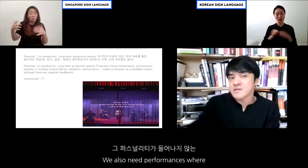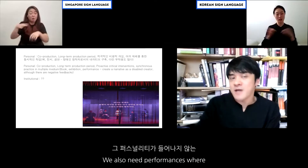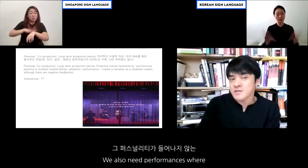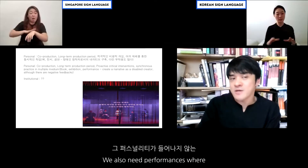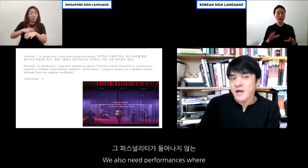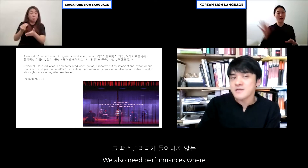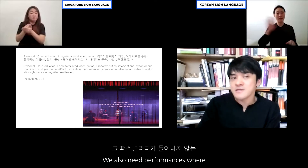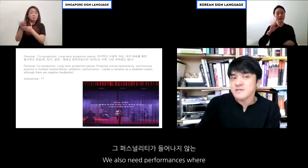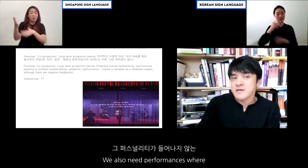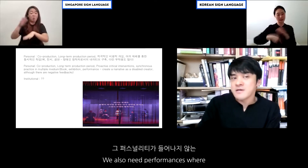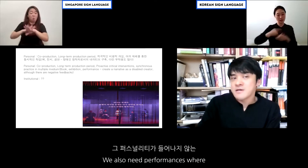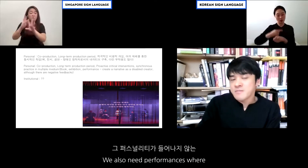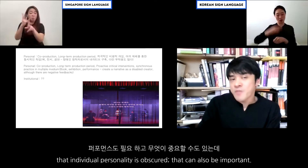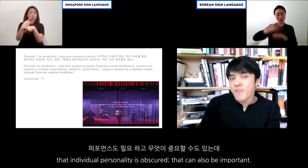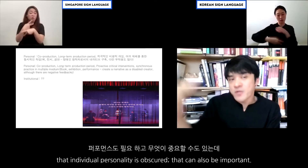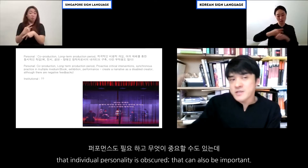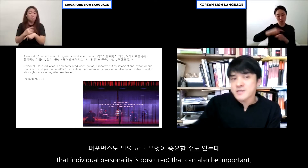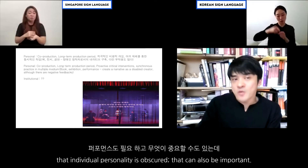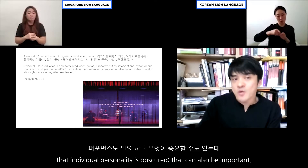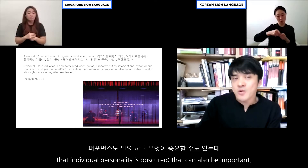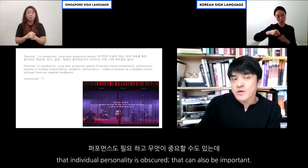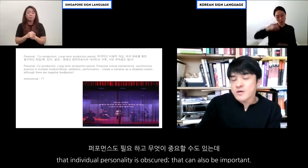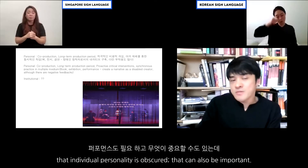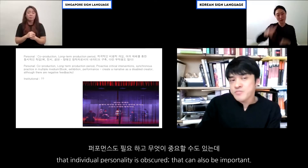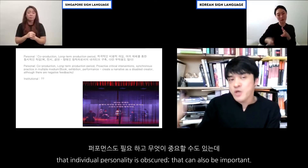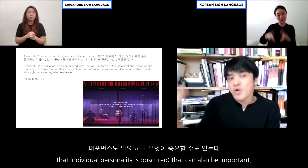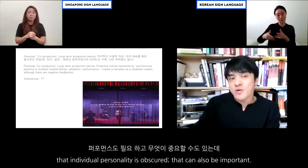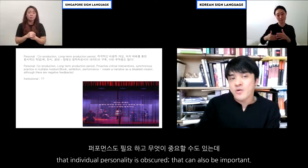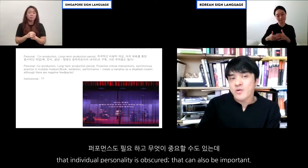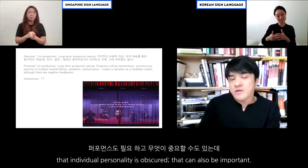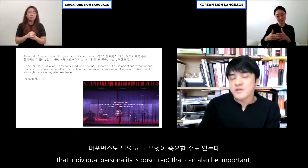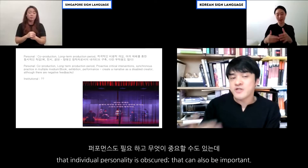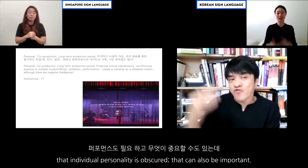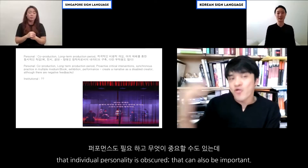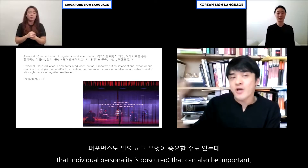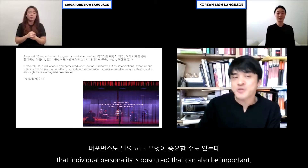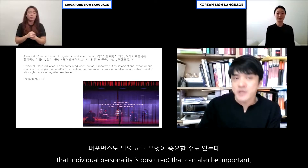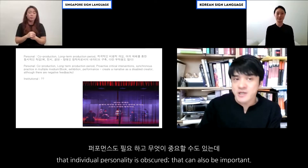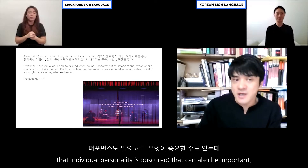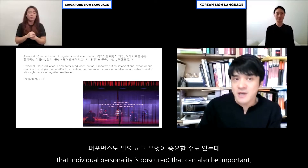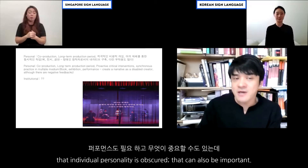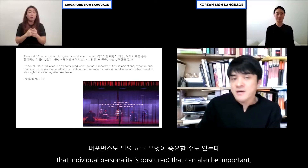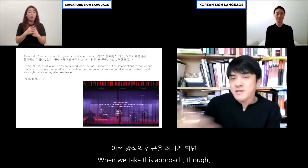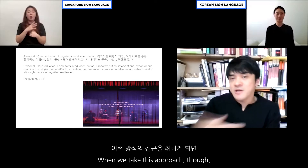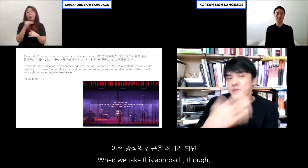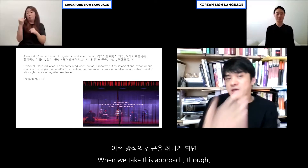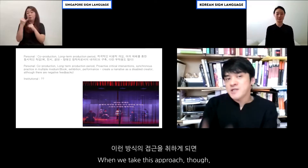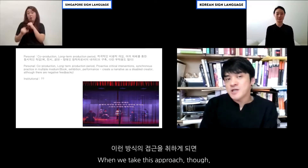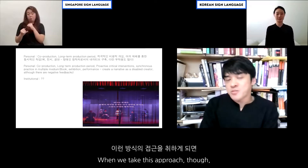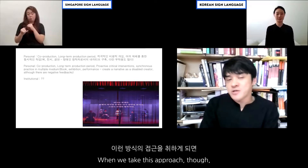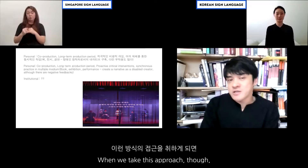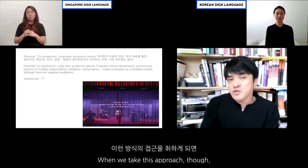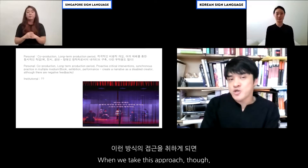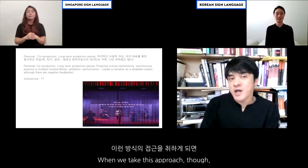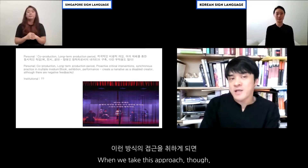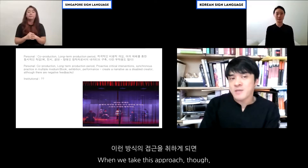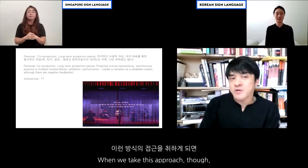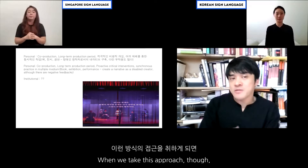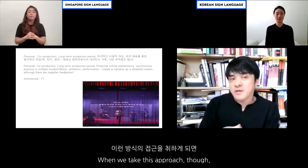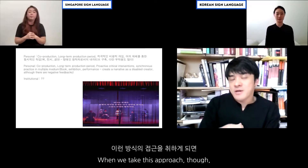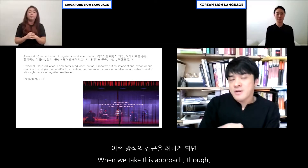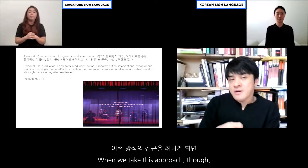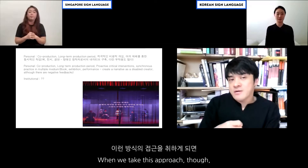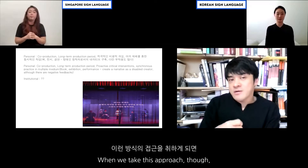드러나지 않는 퍼포먼스도 필요하고 그것이 중요할 수도 있는데 이런 방식의 접근을